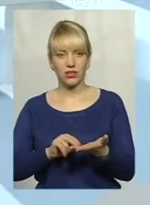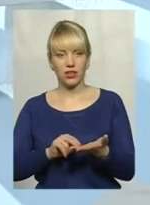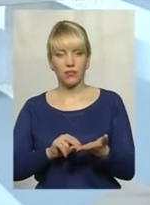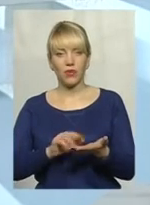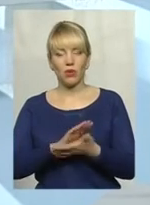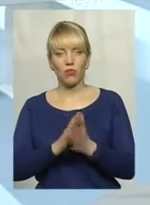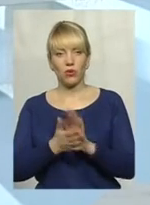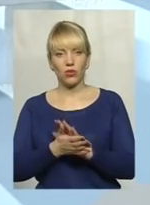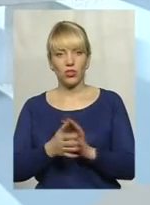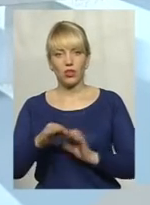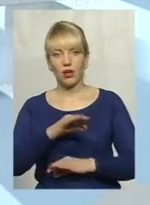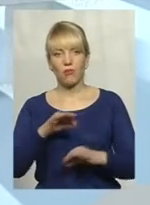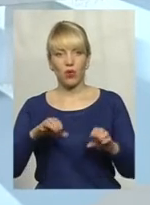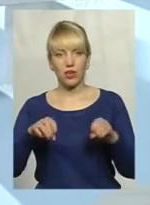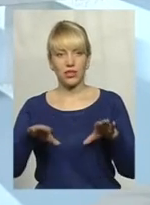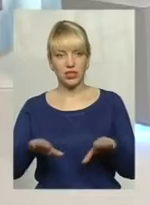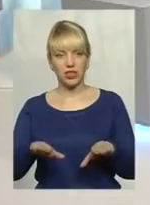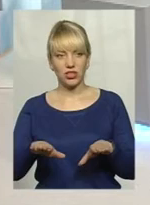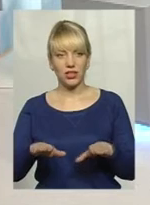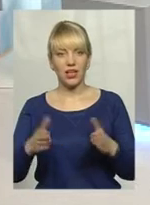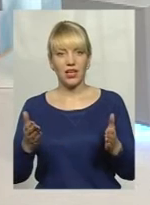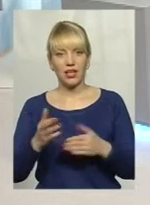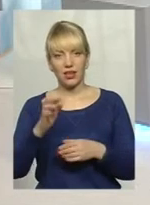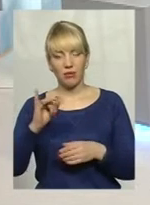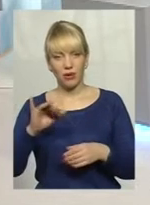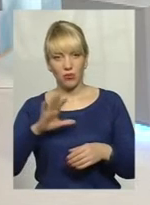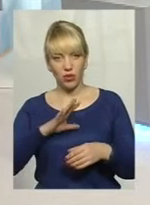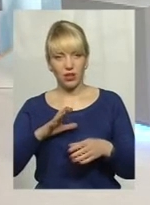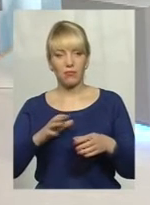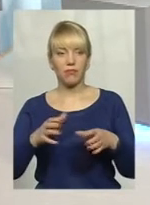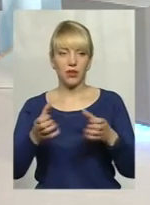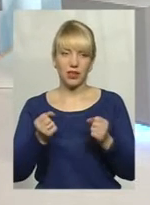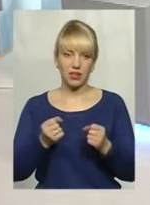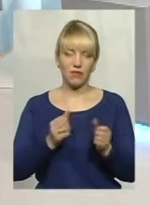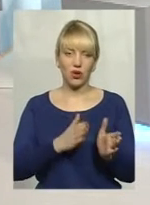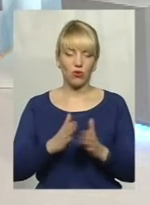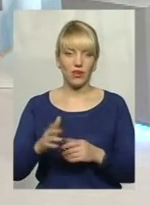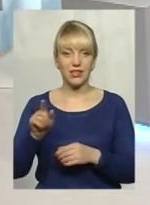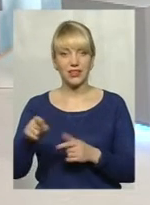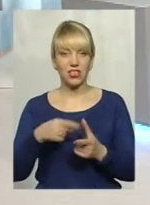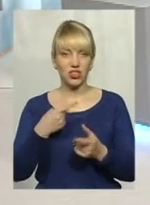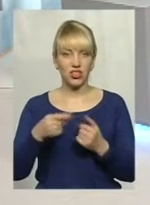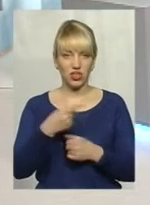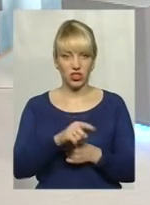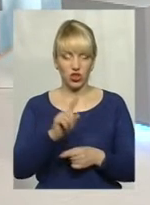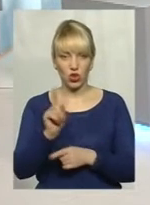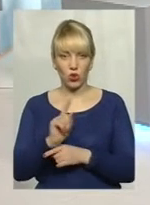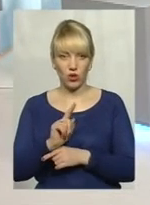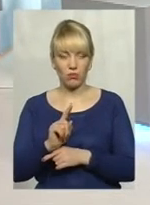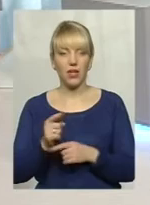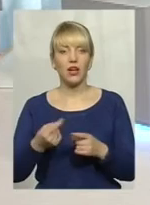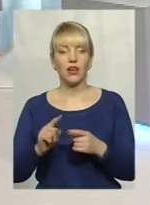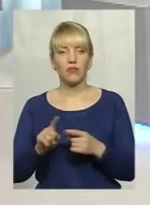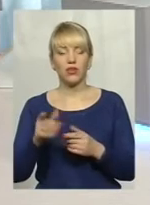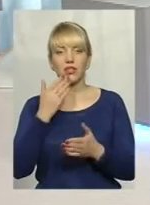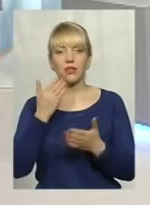зразкове положення про проєкт рішення, от, яке вони би могли прийняти, щоб врегулювати ті чи інші норми. І ну, вони нас